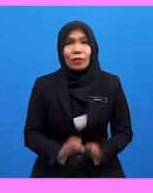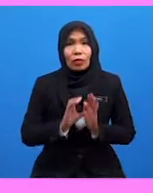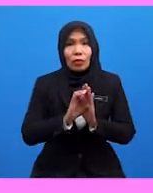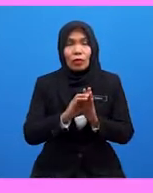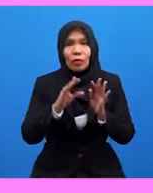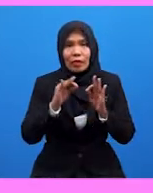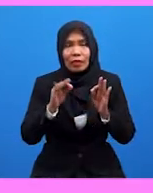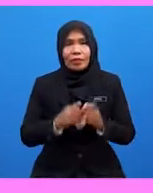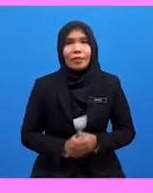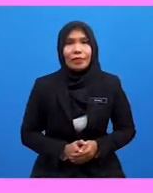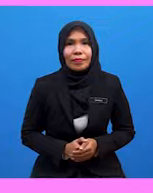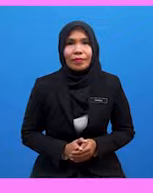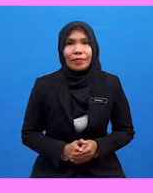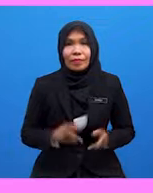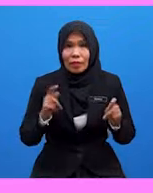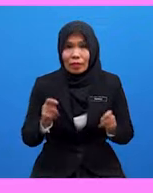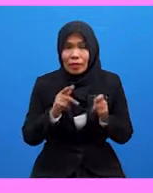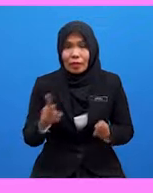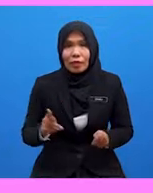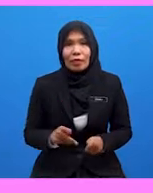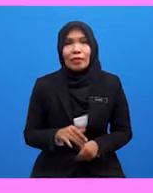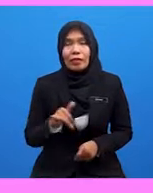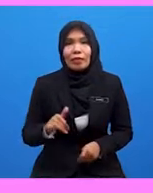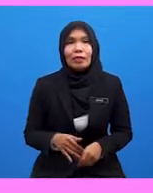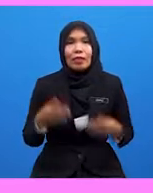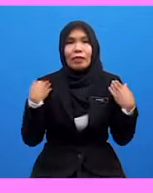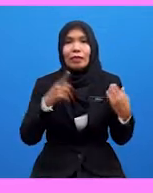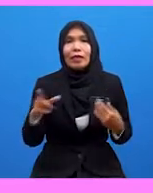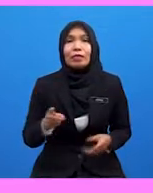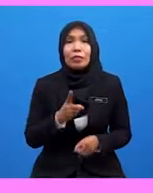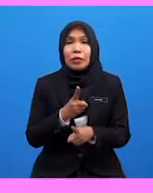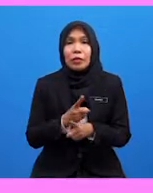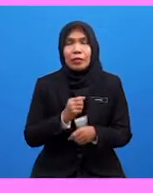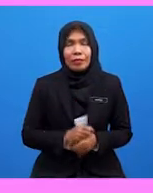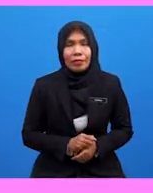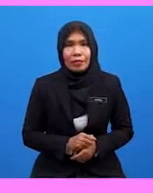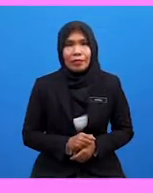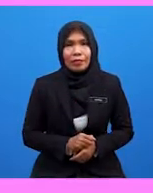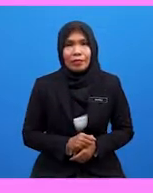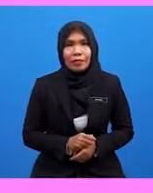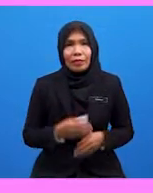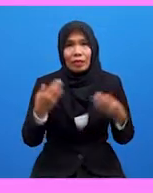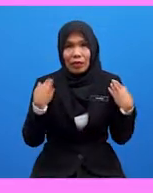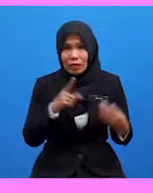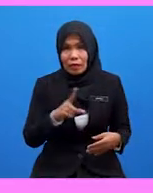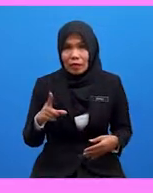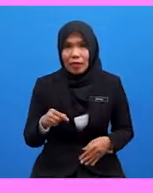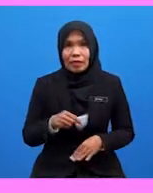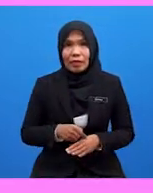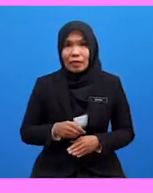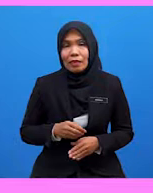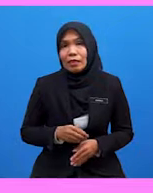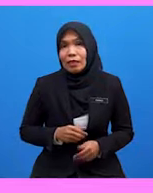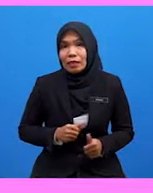ayat. Tindakannya adalah betul. Contoh formula lain adalah diikuti frasa sendi